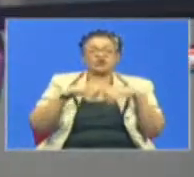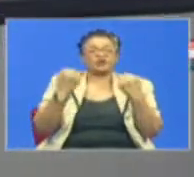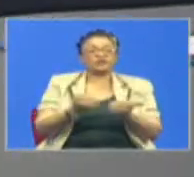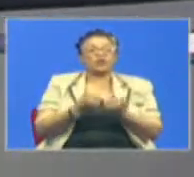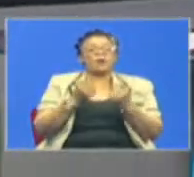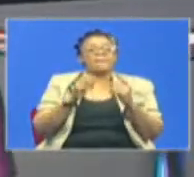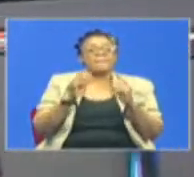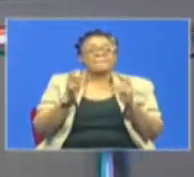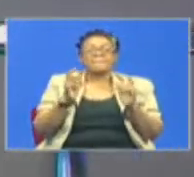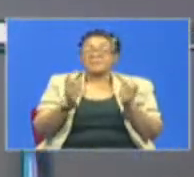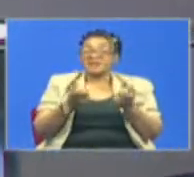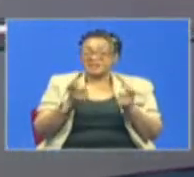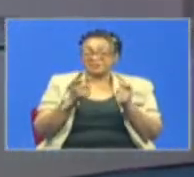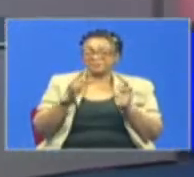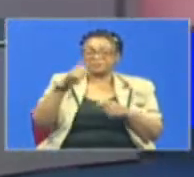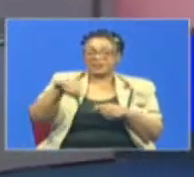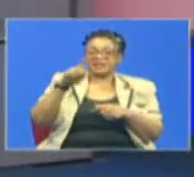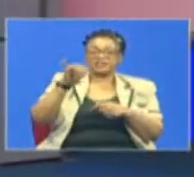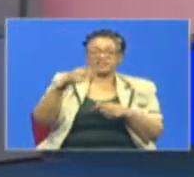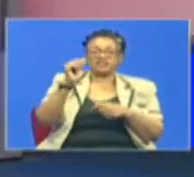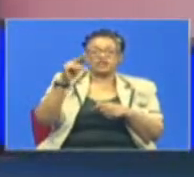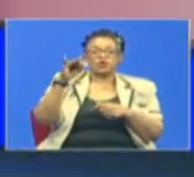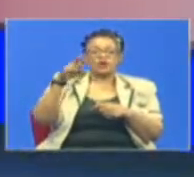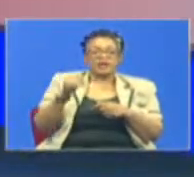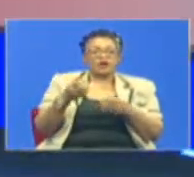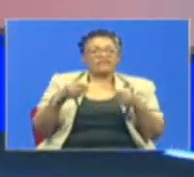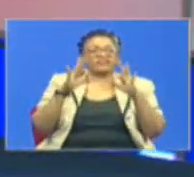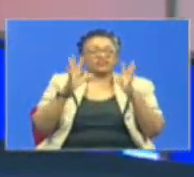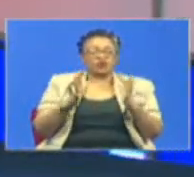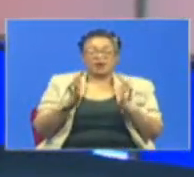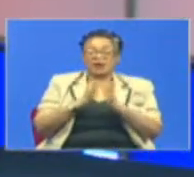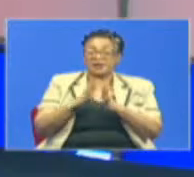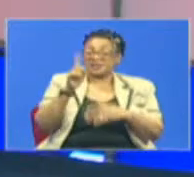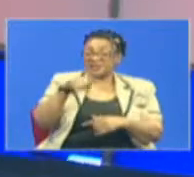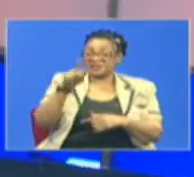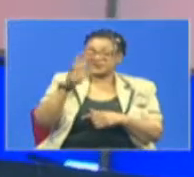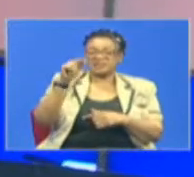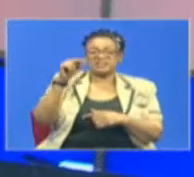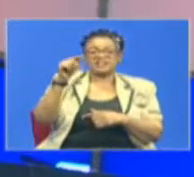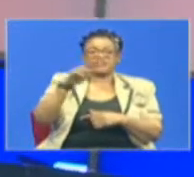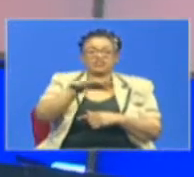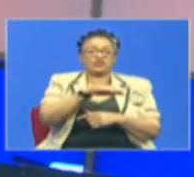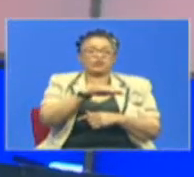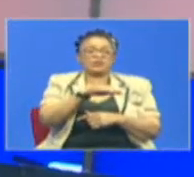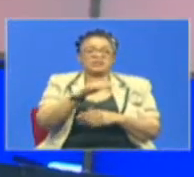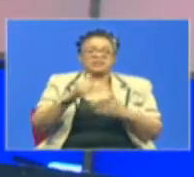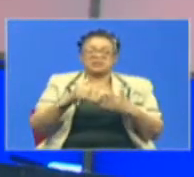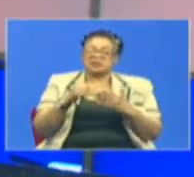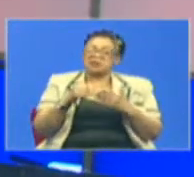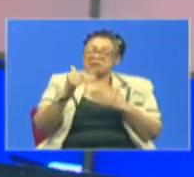Twitter @JenNgoiriOfficial @NTVJioni. Bila shaka baada ya